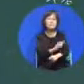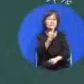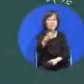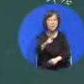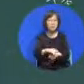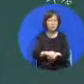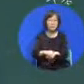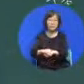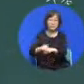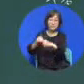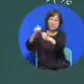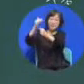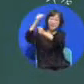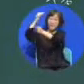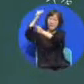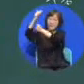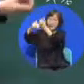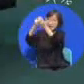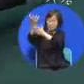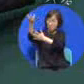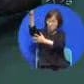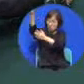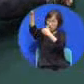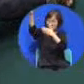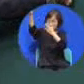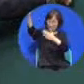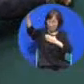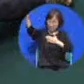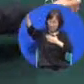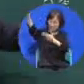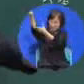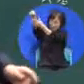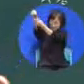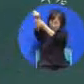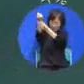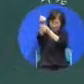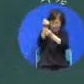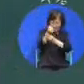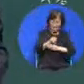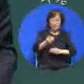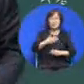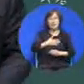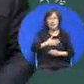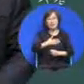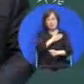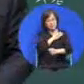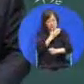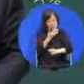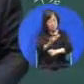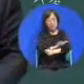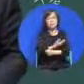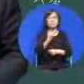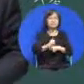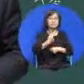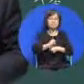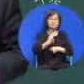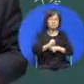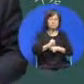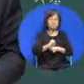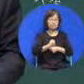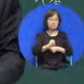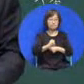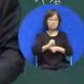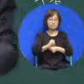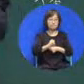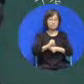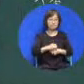내 것으로 만드는 것이 능력 중에 능력이요. What is the strength 그렇죠? of all strength? Power of all power is to make what is God's as yours. 알아듣게 되길